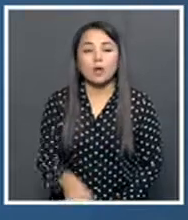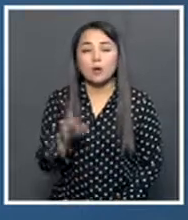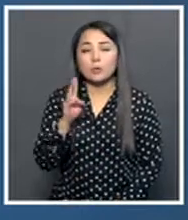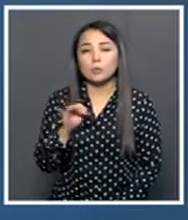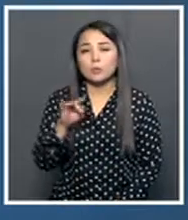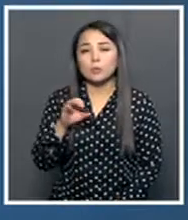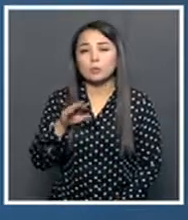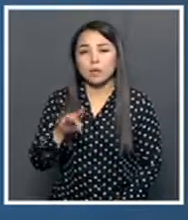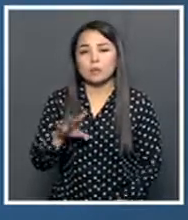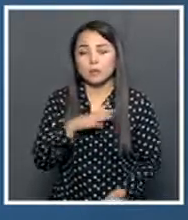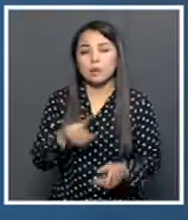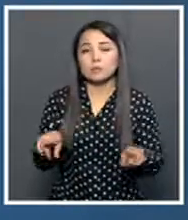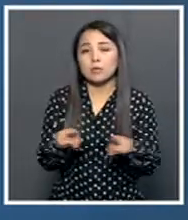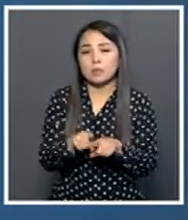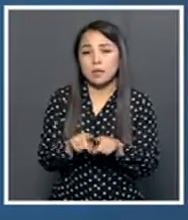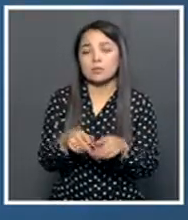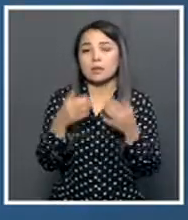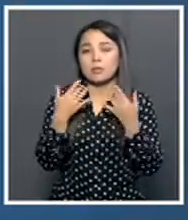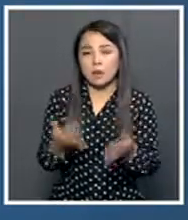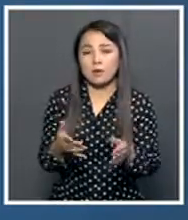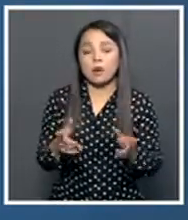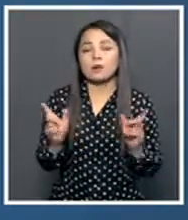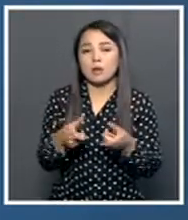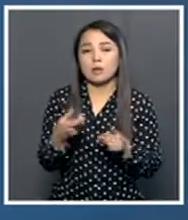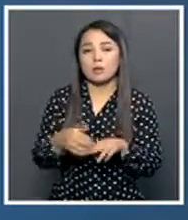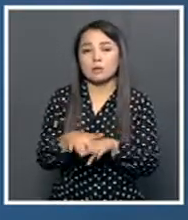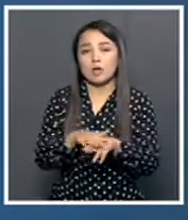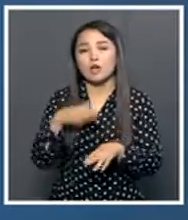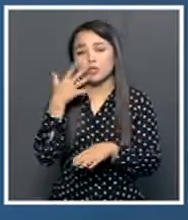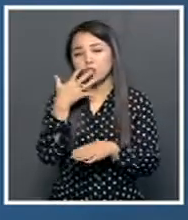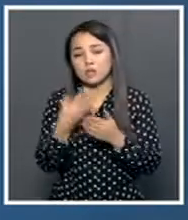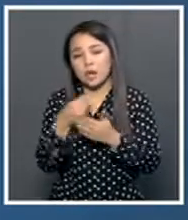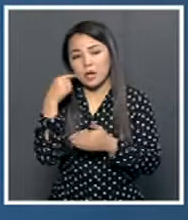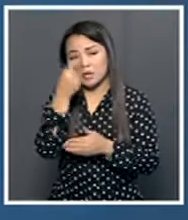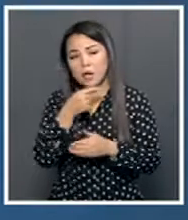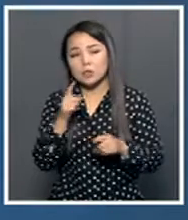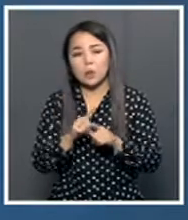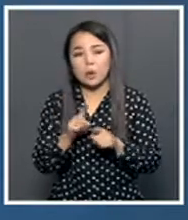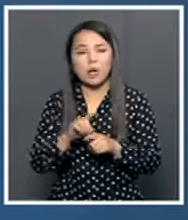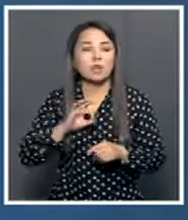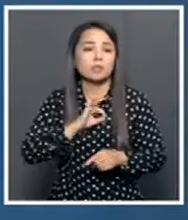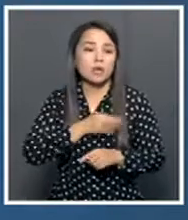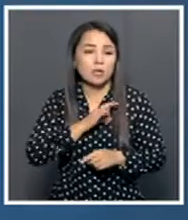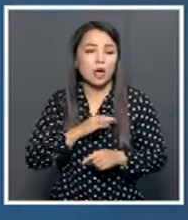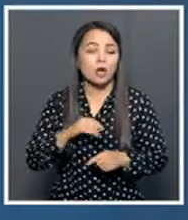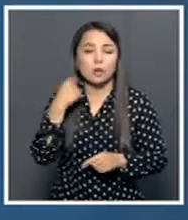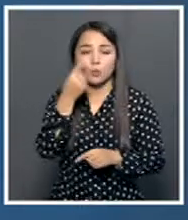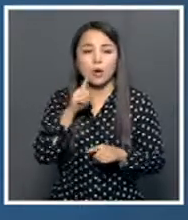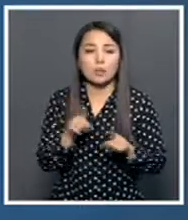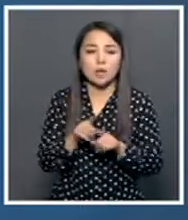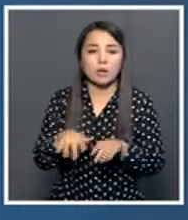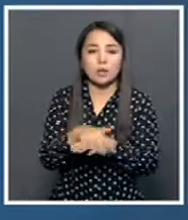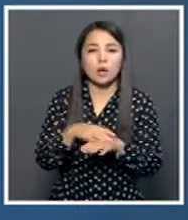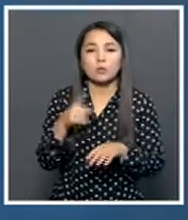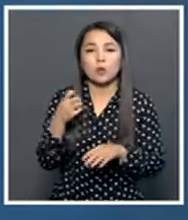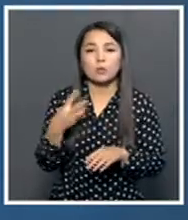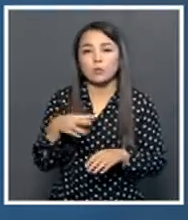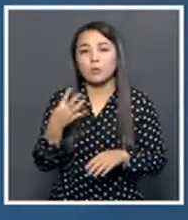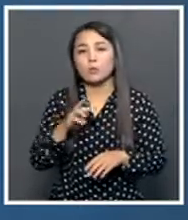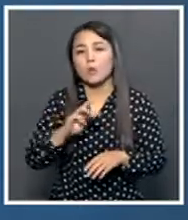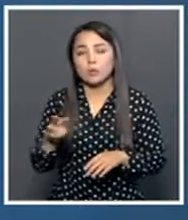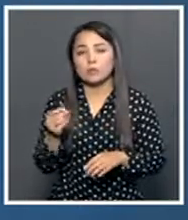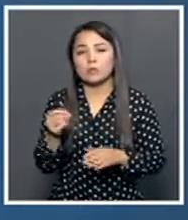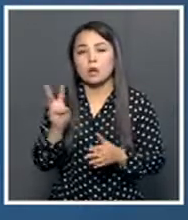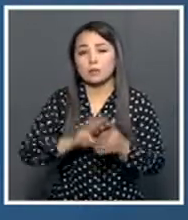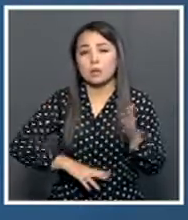Ал Нұр-Султанда дәл осы карантин талаптарын орындамаған жеке және заңды тұлғаларға 134 миллион теңгеге жуық айыппұл салынған. Бұл бағыттағы шаралар